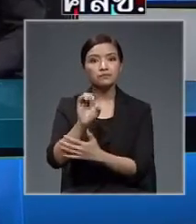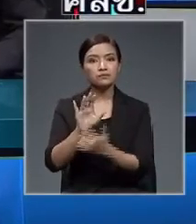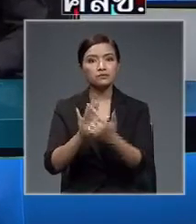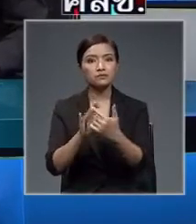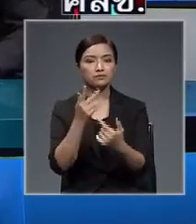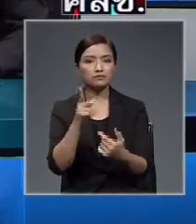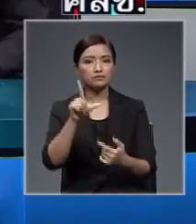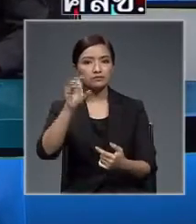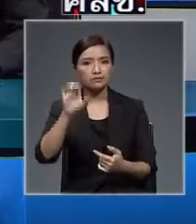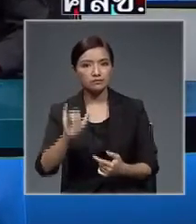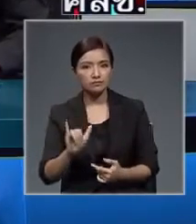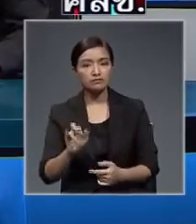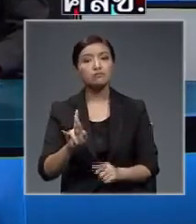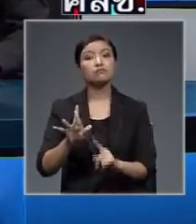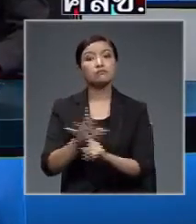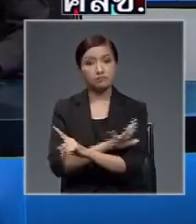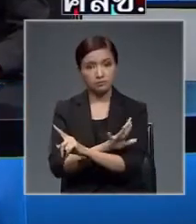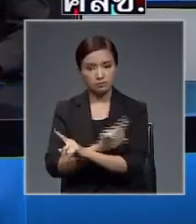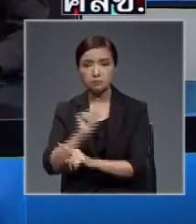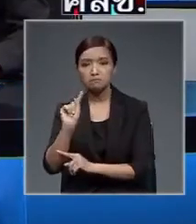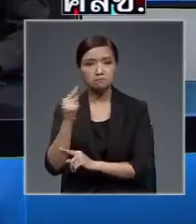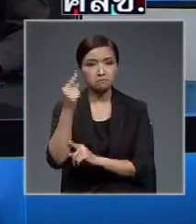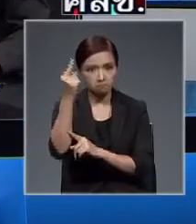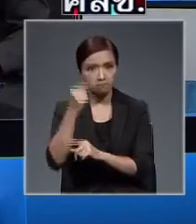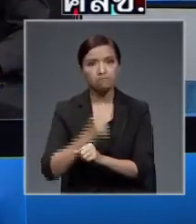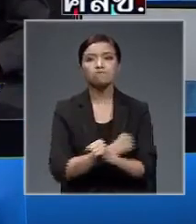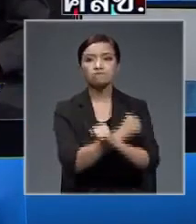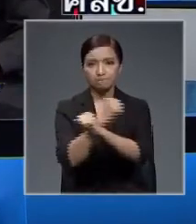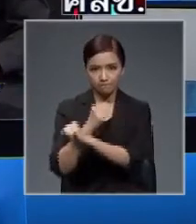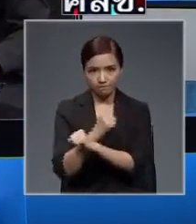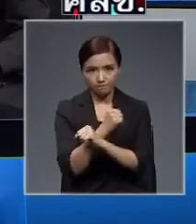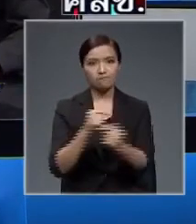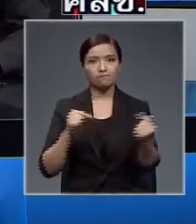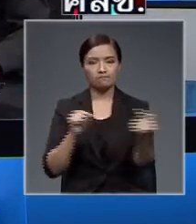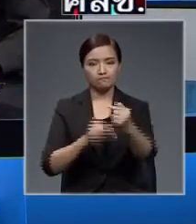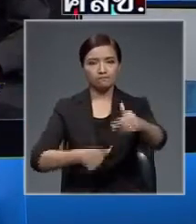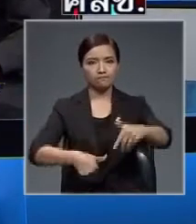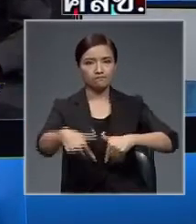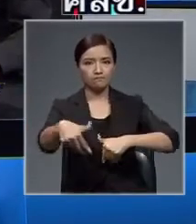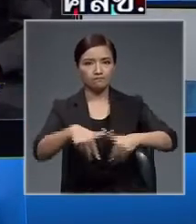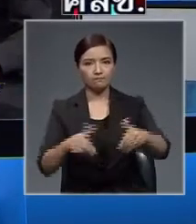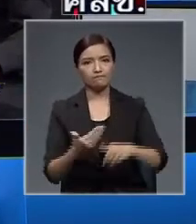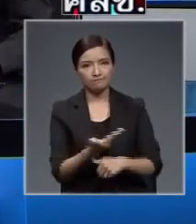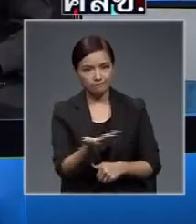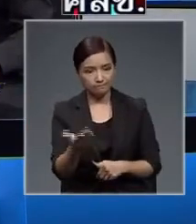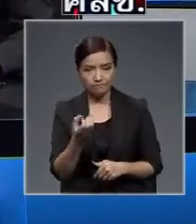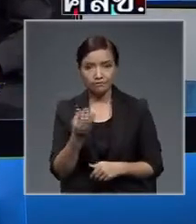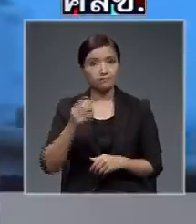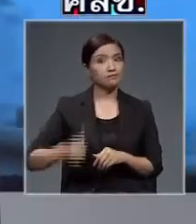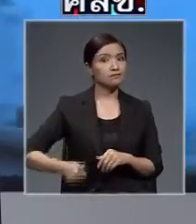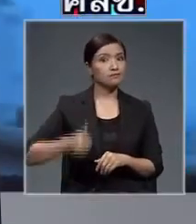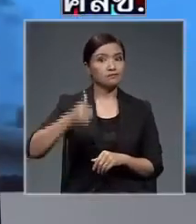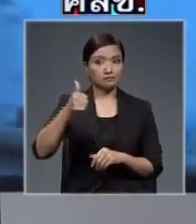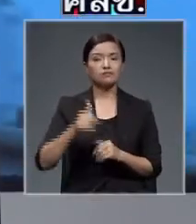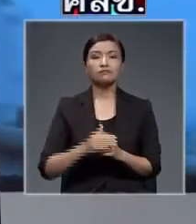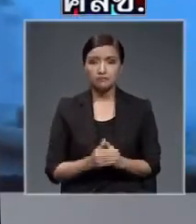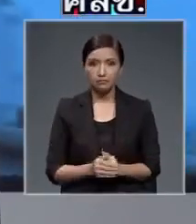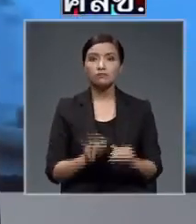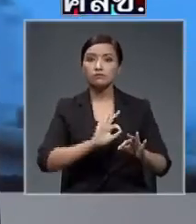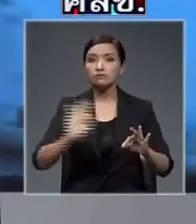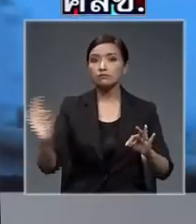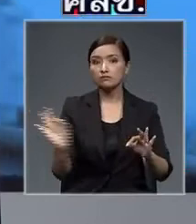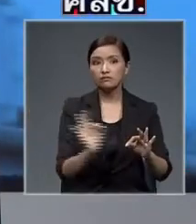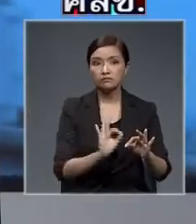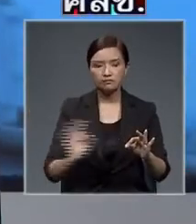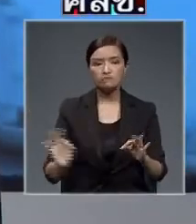คลุมเพื่อให้เกิดความปลอดภัยกับประชาชนให้มากที่สุด ค่ะเอาเนื้อหาให้ชัดๆเลยนะคะท่านโฆษกคะสิ่ง